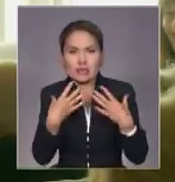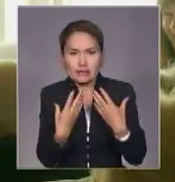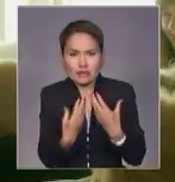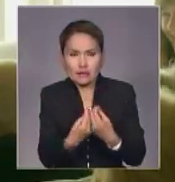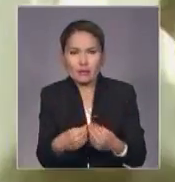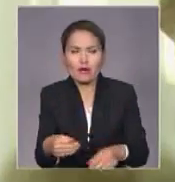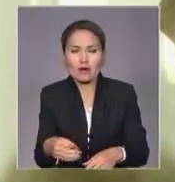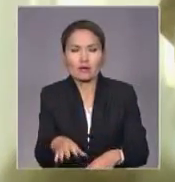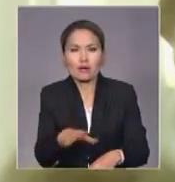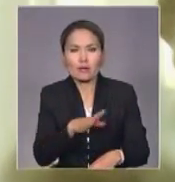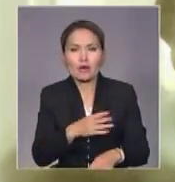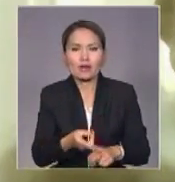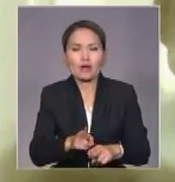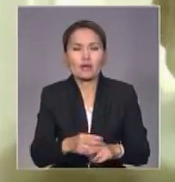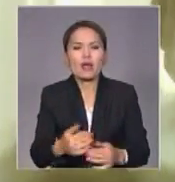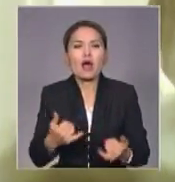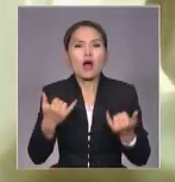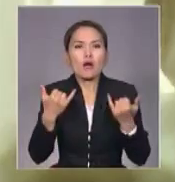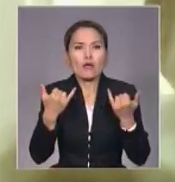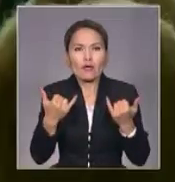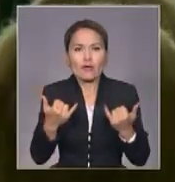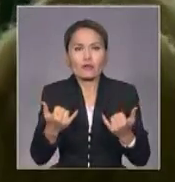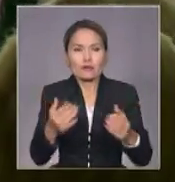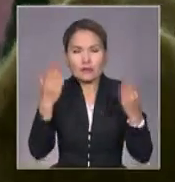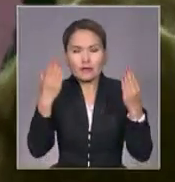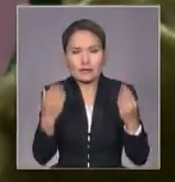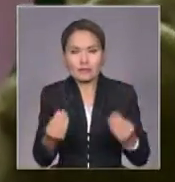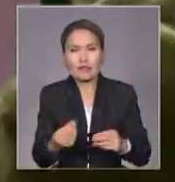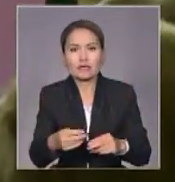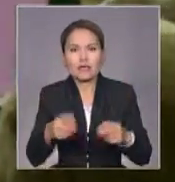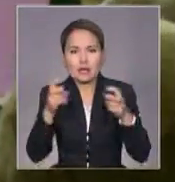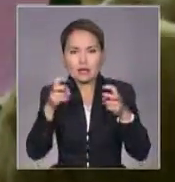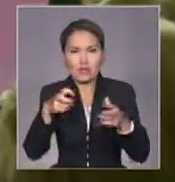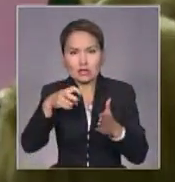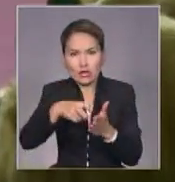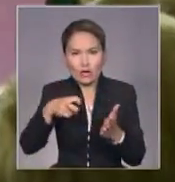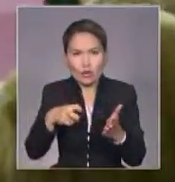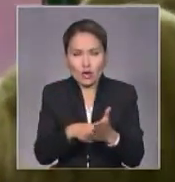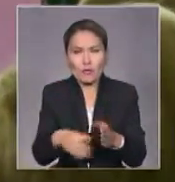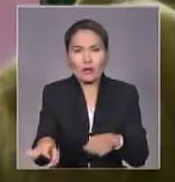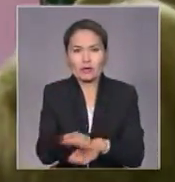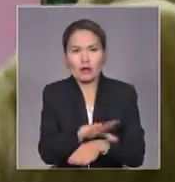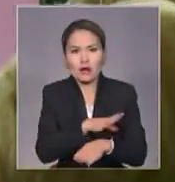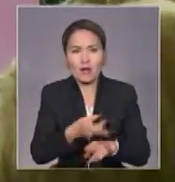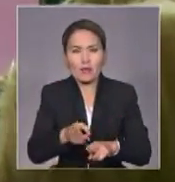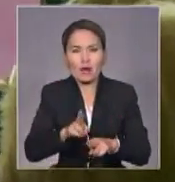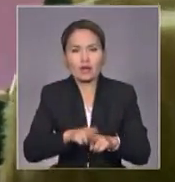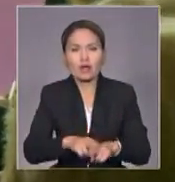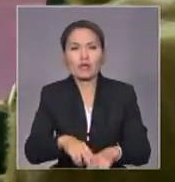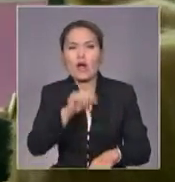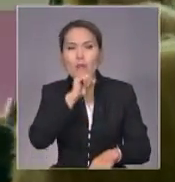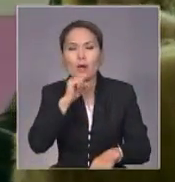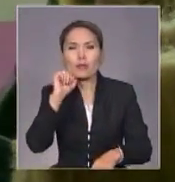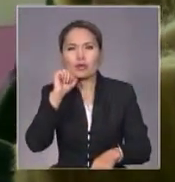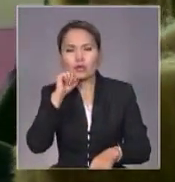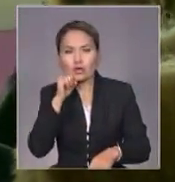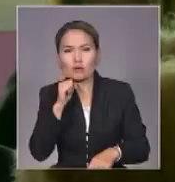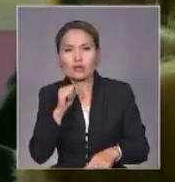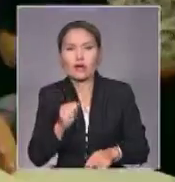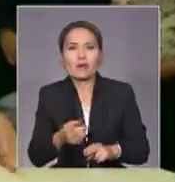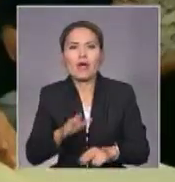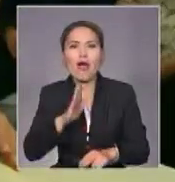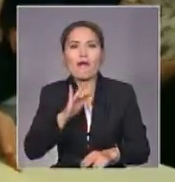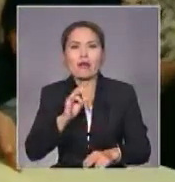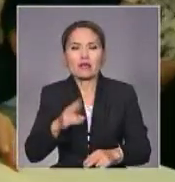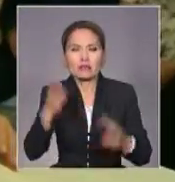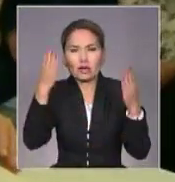соң, жұлдызы жарасқан жұп некесін заңды түрде тіркеуді ұйғарған. Айта кетейік, романтик күйеу жігіт қалыңдыққа үйлену туралы ұсынысты әулие